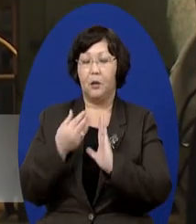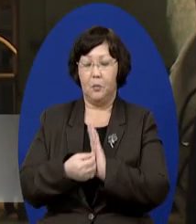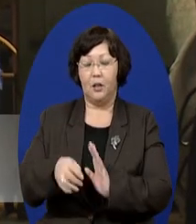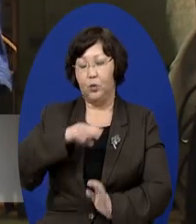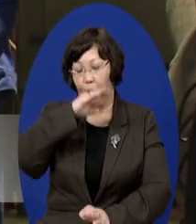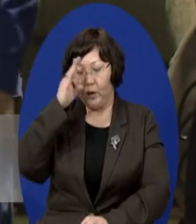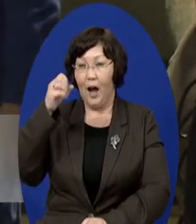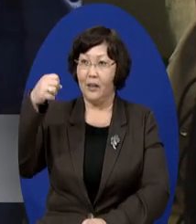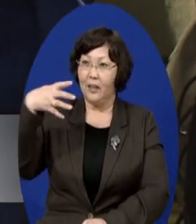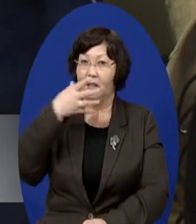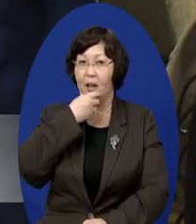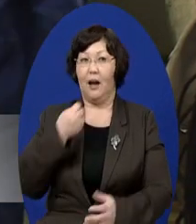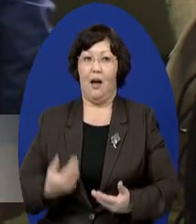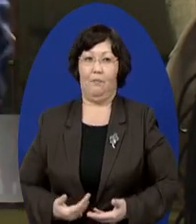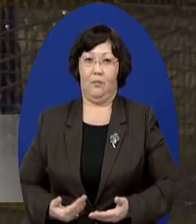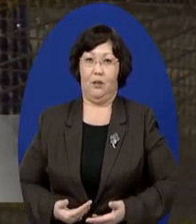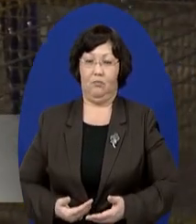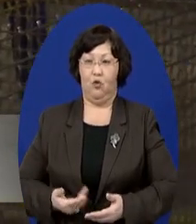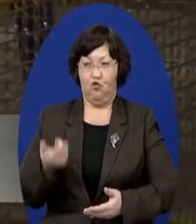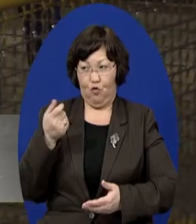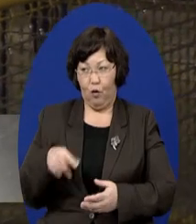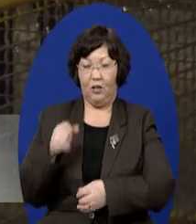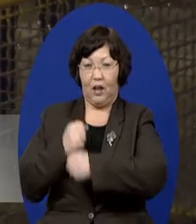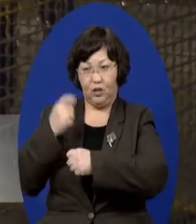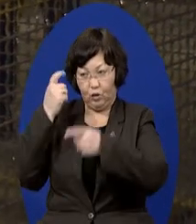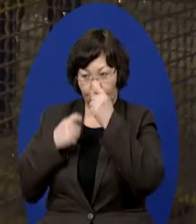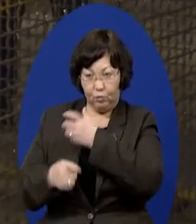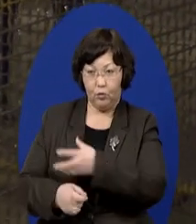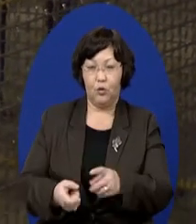гэртэй амьдарч байгаа гэдгийг энэ сурвалжлагаараа харуулахыг зорилоо.